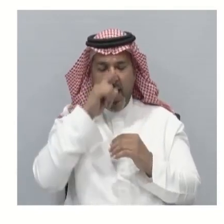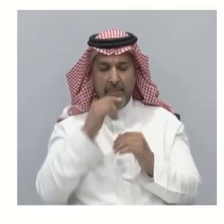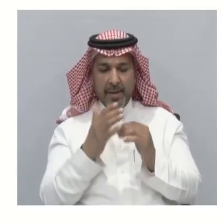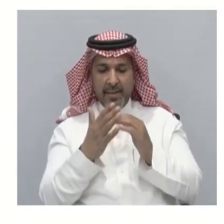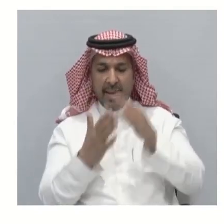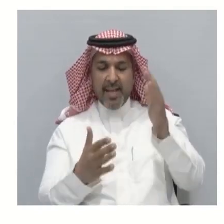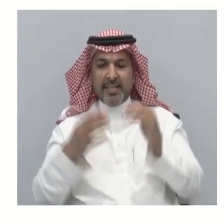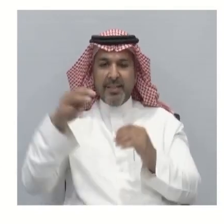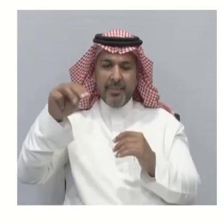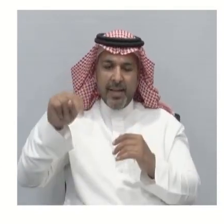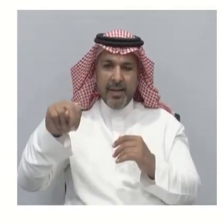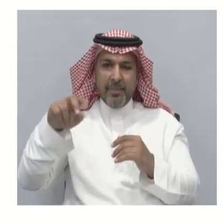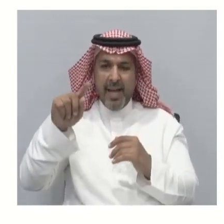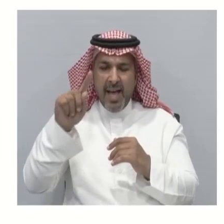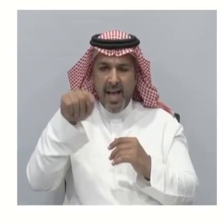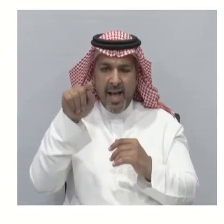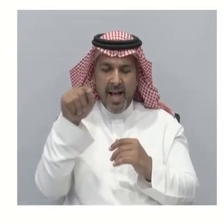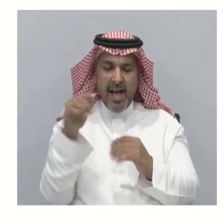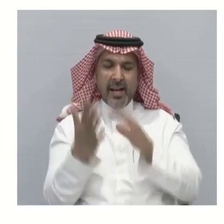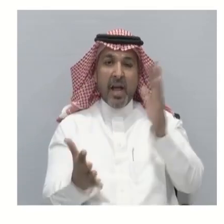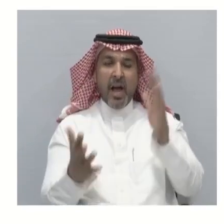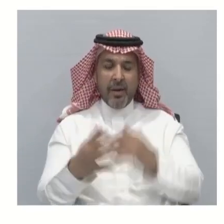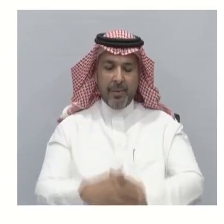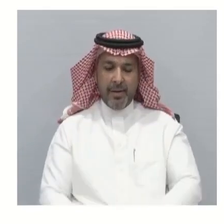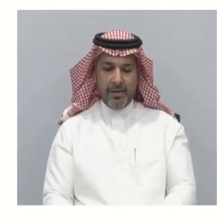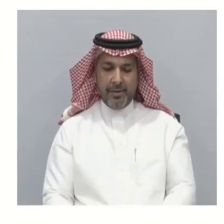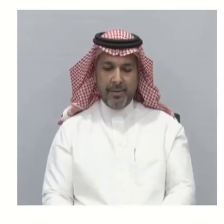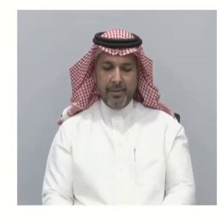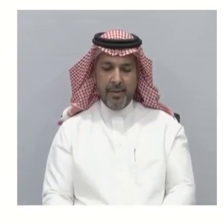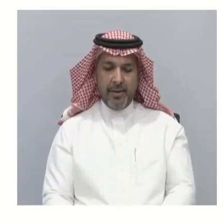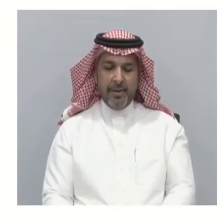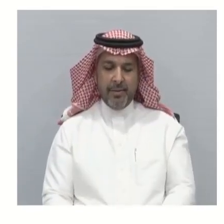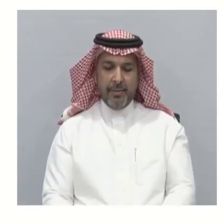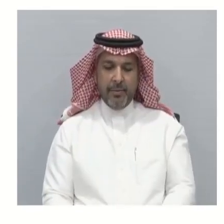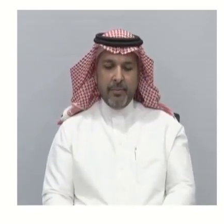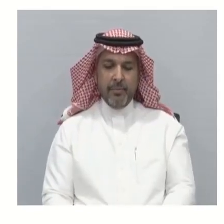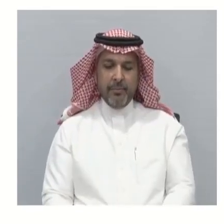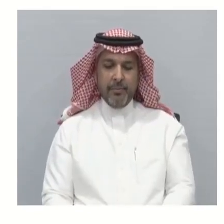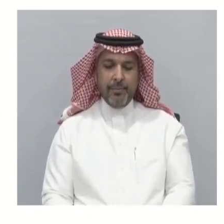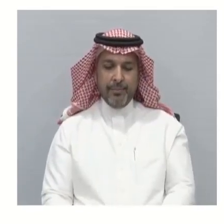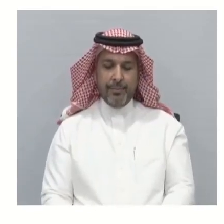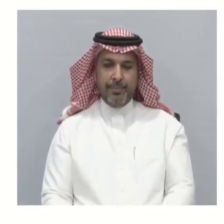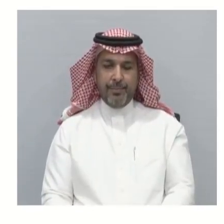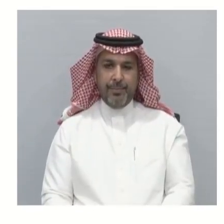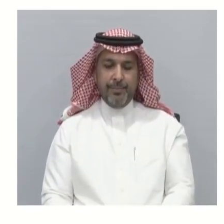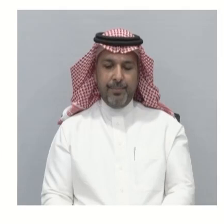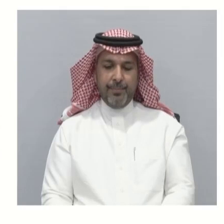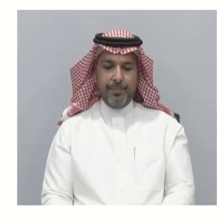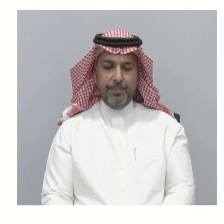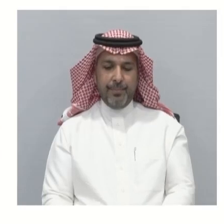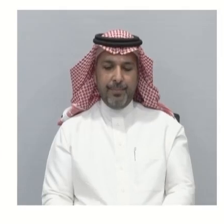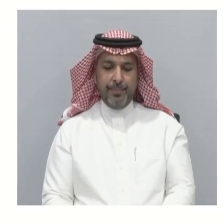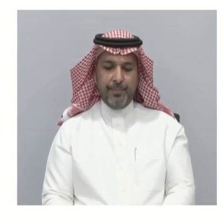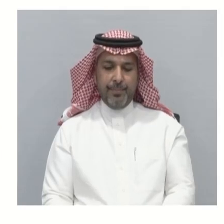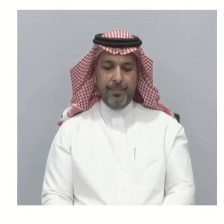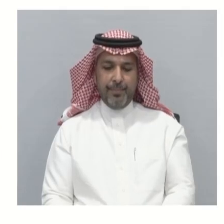طول او قطعه المستقيمه ام ار اكبر من طول القطعه المستقيمه اس ام لاحظ كتبتها ام